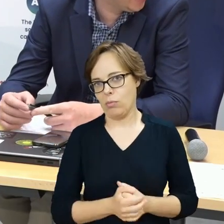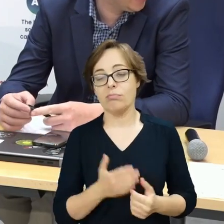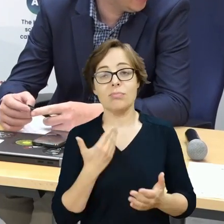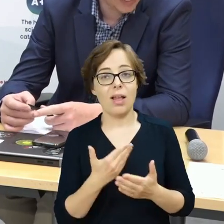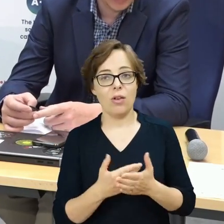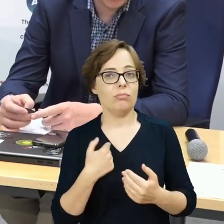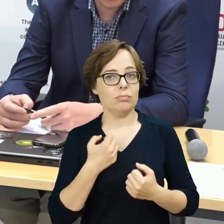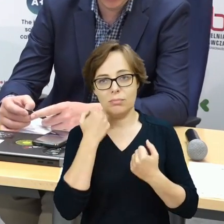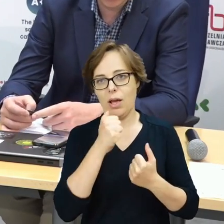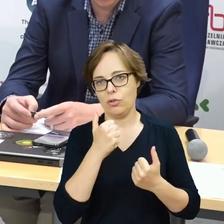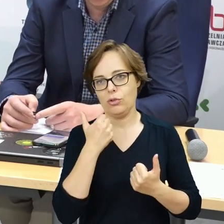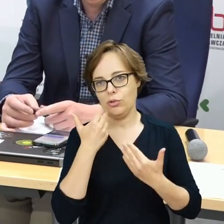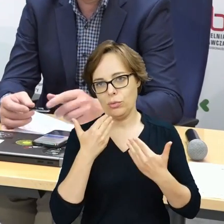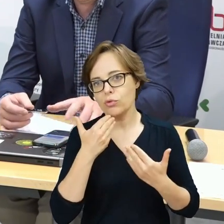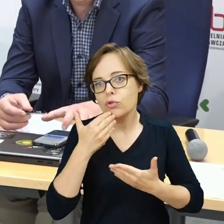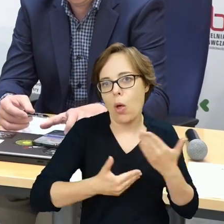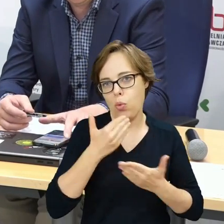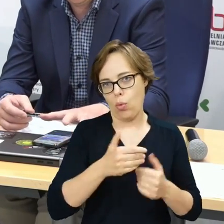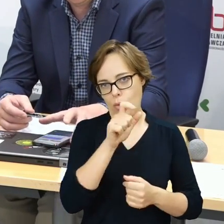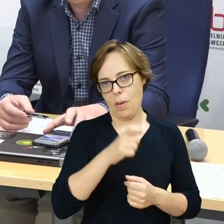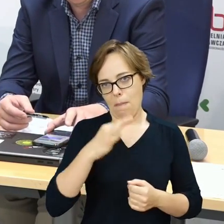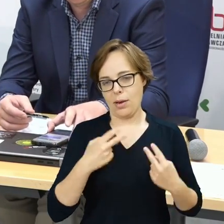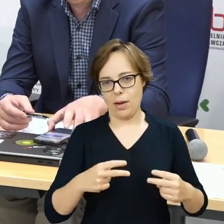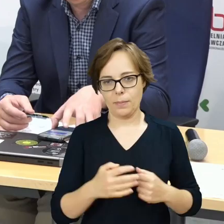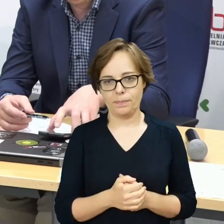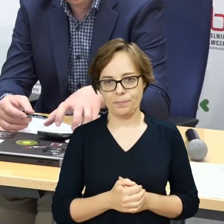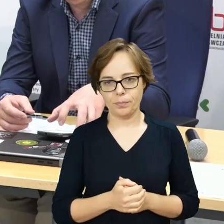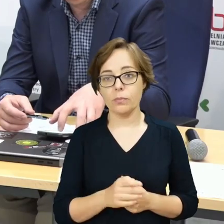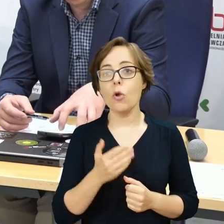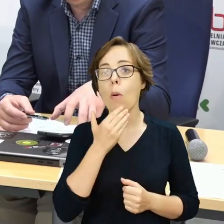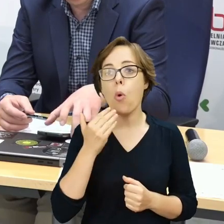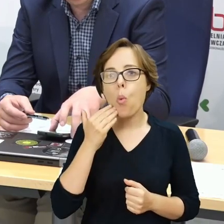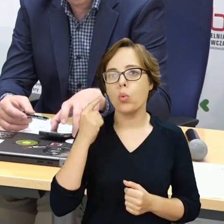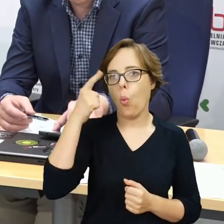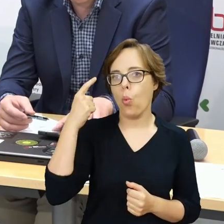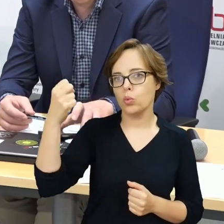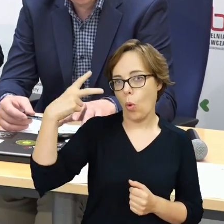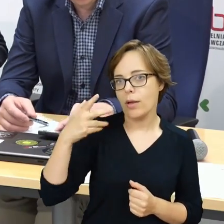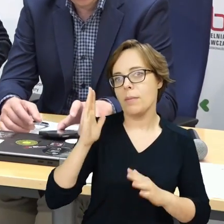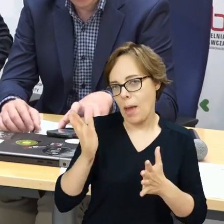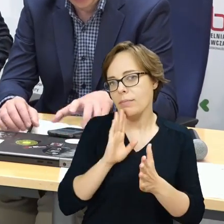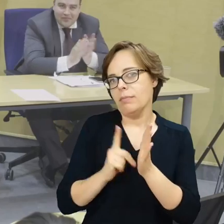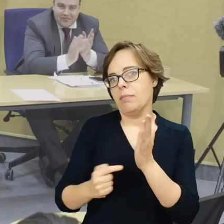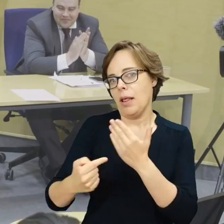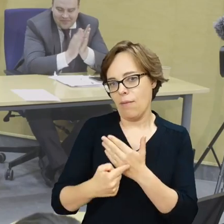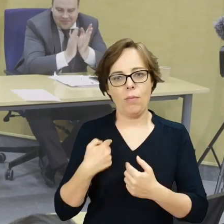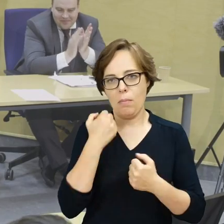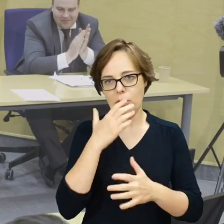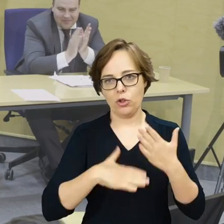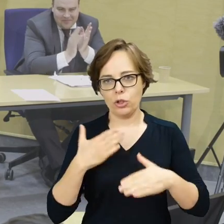wyjść słońce. Widzę, że ono w Warszawie już wychodzi wcześniej. Bardzo się cieszymy. Poproszę o klaski.